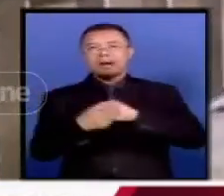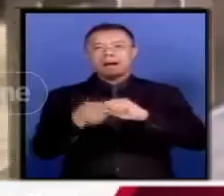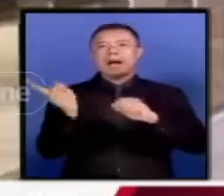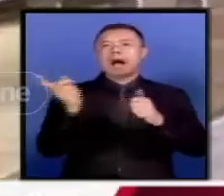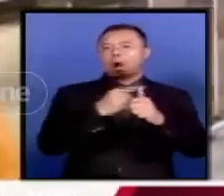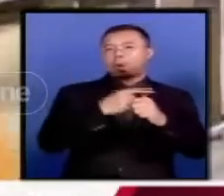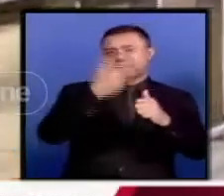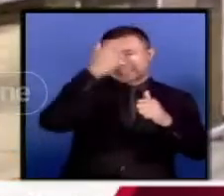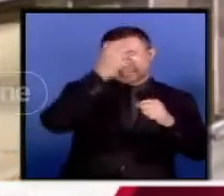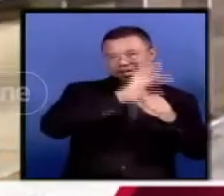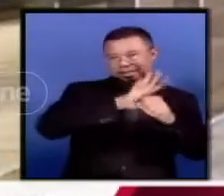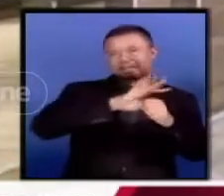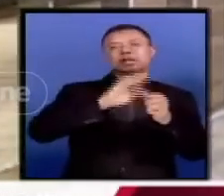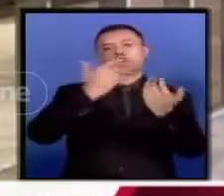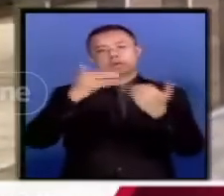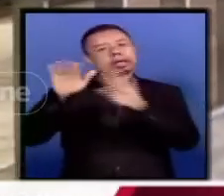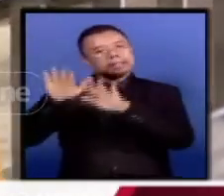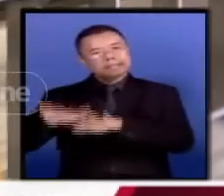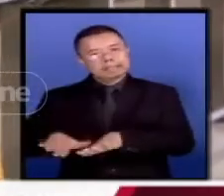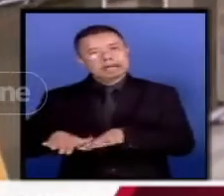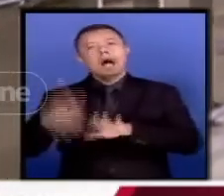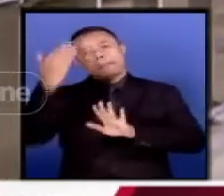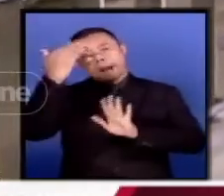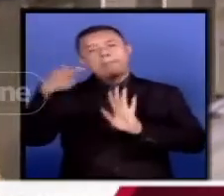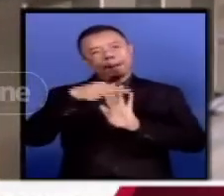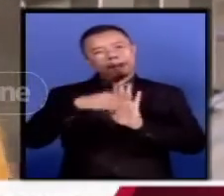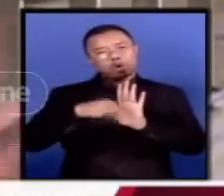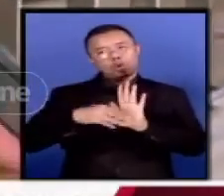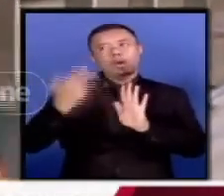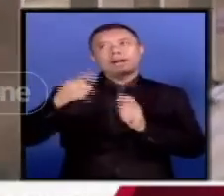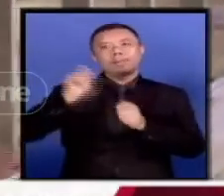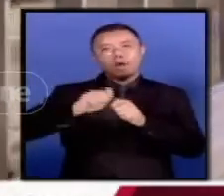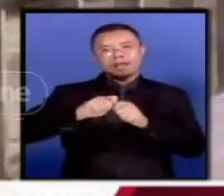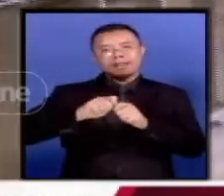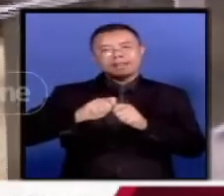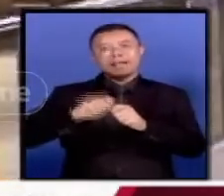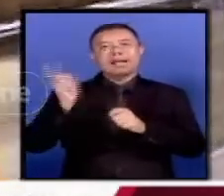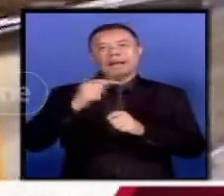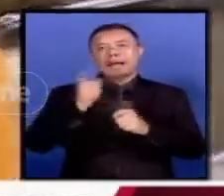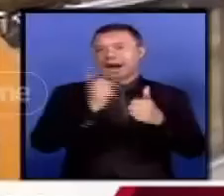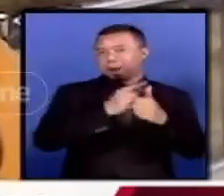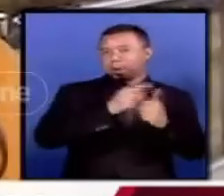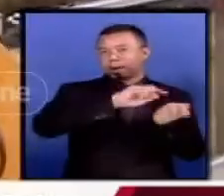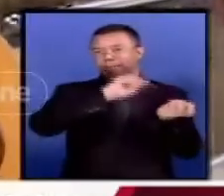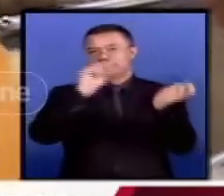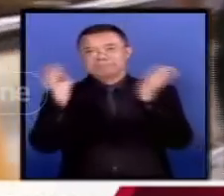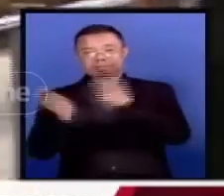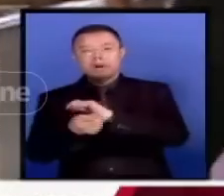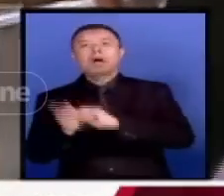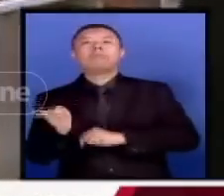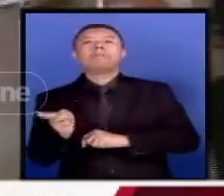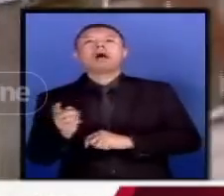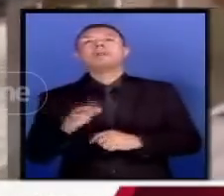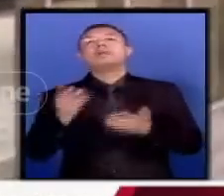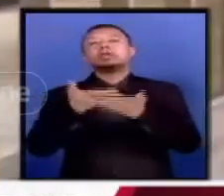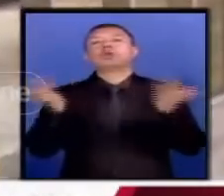COVID-19. Nah, kalau bisa kita ulas, mengapa sih aturan ini diterbitkan dari masa transisi pandemi dan juga endemi? Karena memang